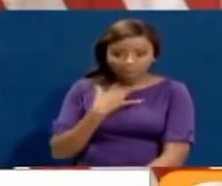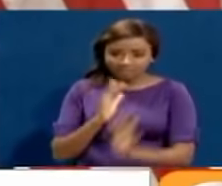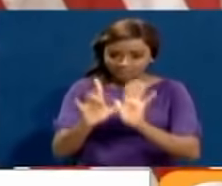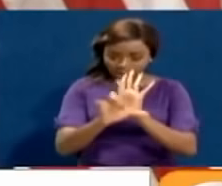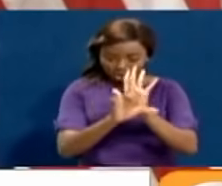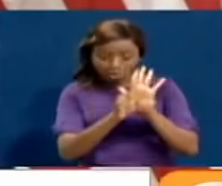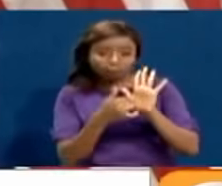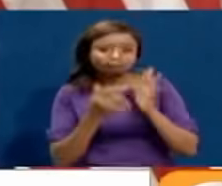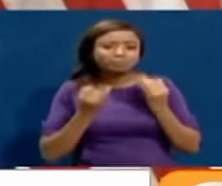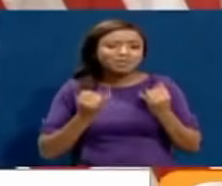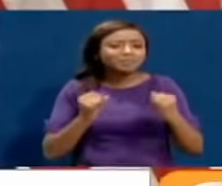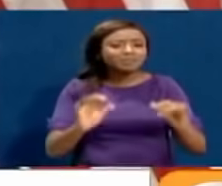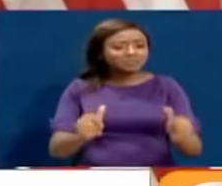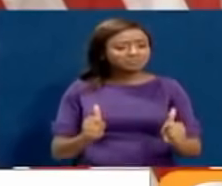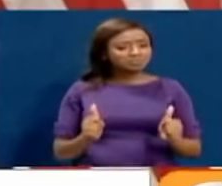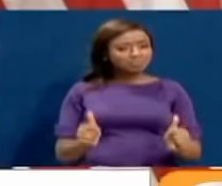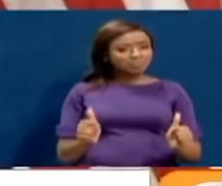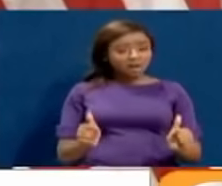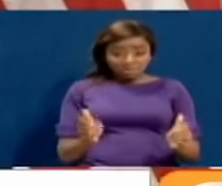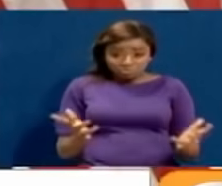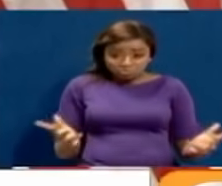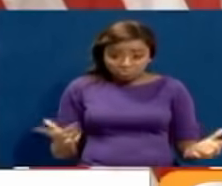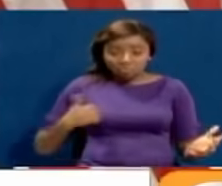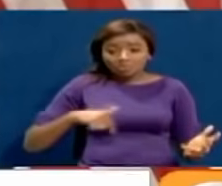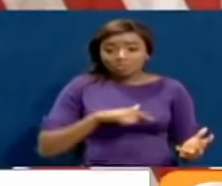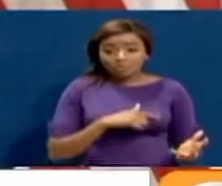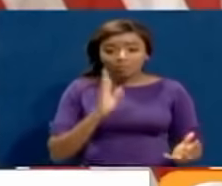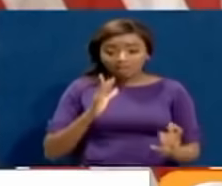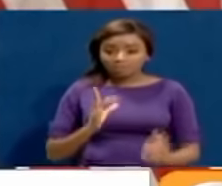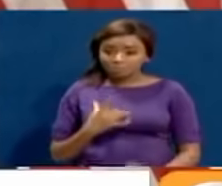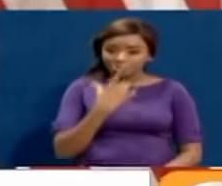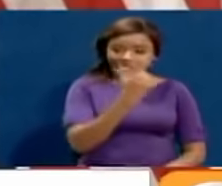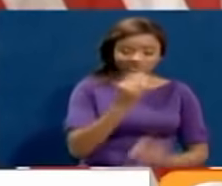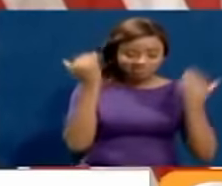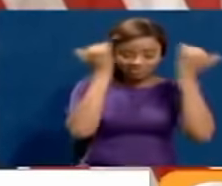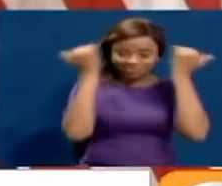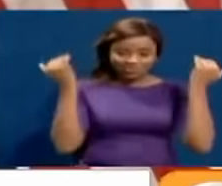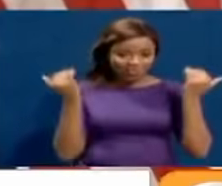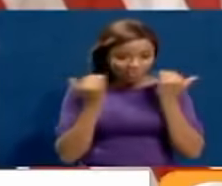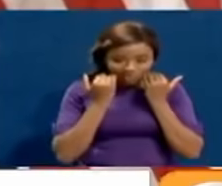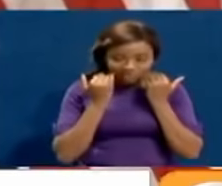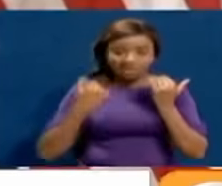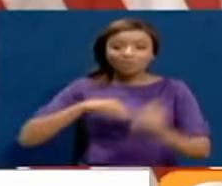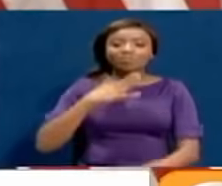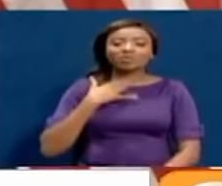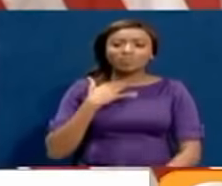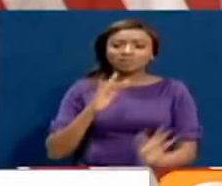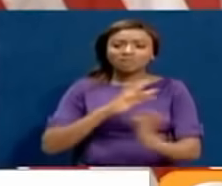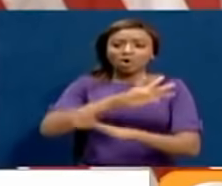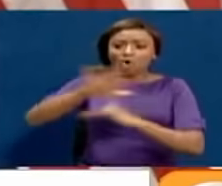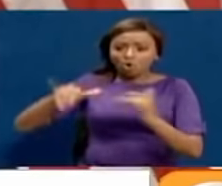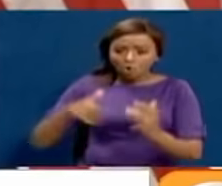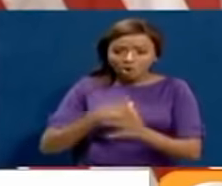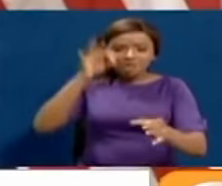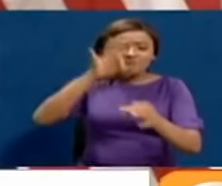in a proper manner. So we'll be going to the US Supreme Court. We want all